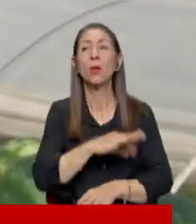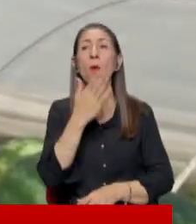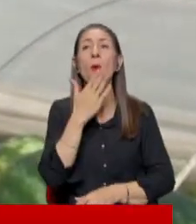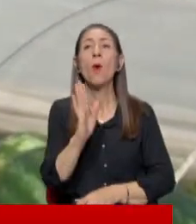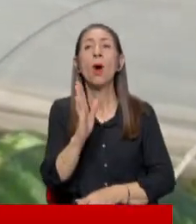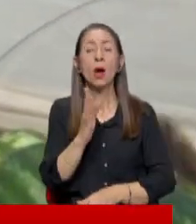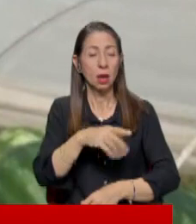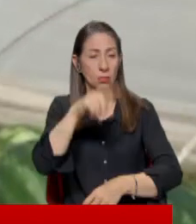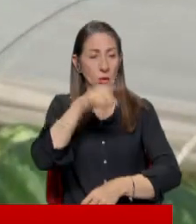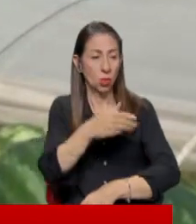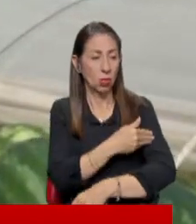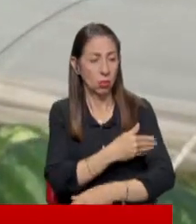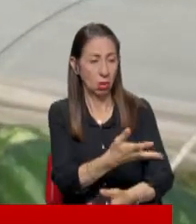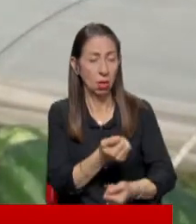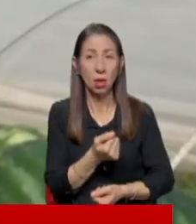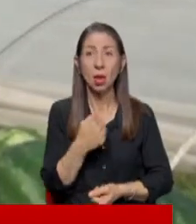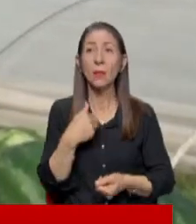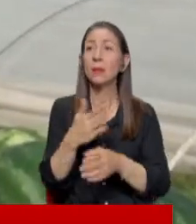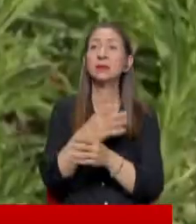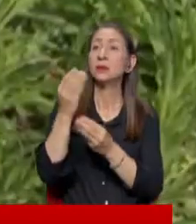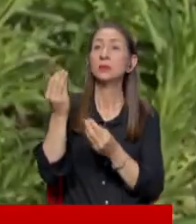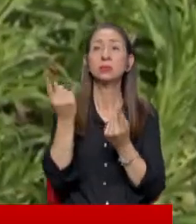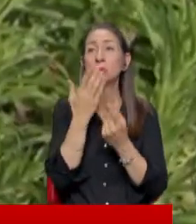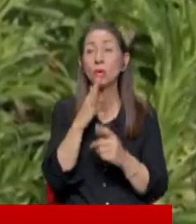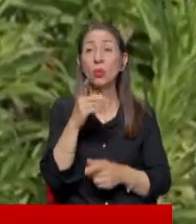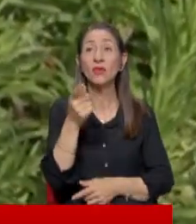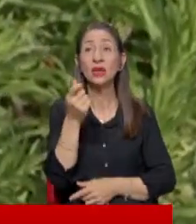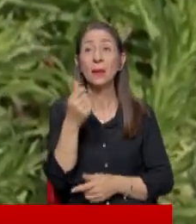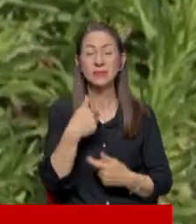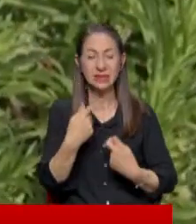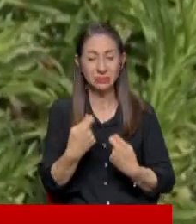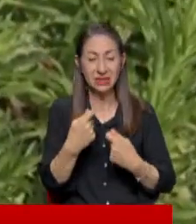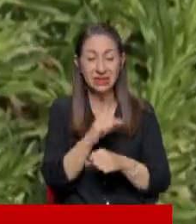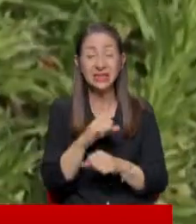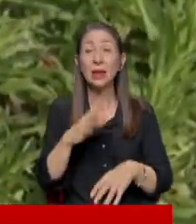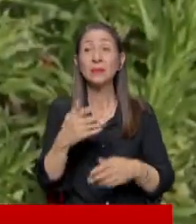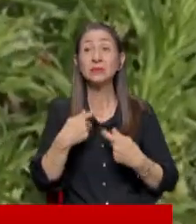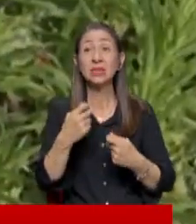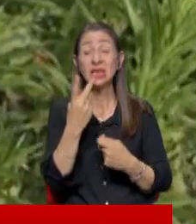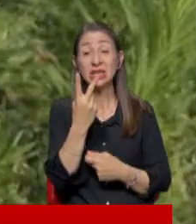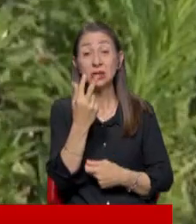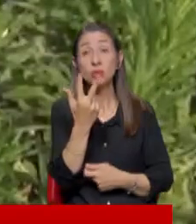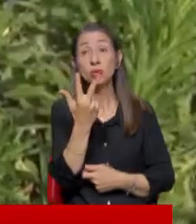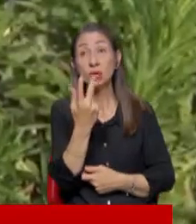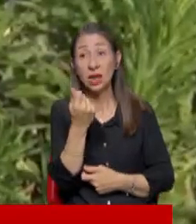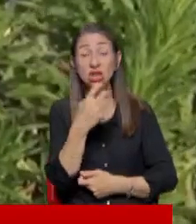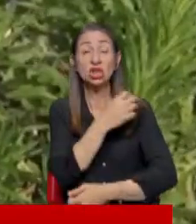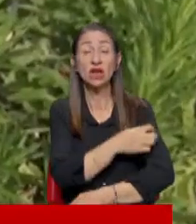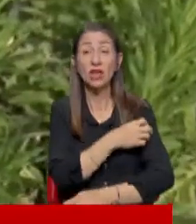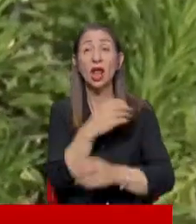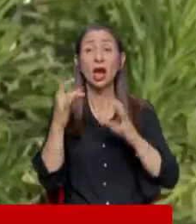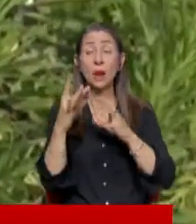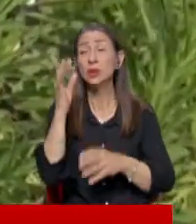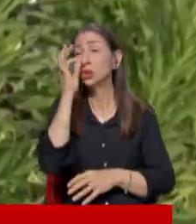kalmıyor. Yevmiyemiz ancak çıkıyor. Mal sahibine hiçbir şey kalmıyor yani. Bu fiyatlar bizim maliyetimiz değil. Bizim maliyetlerimiz 2-2,5-3 lira. Şeftalisi,